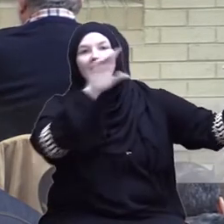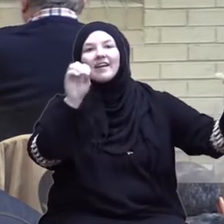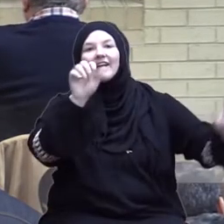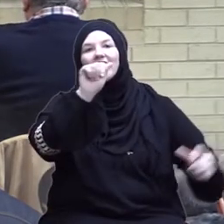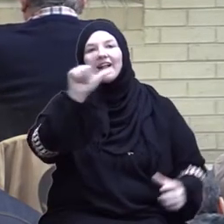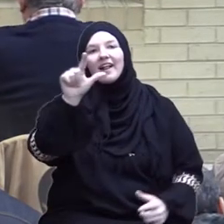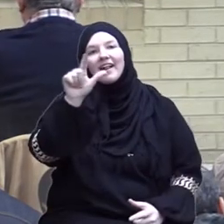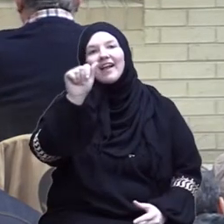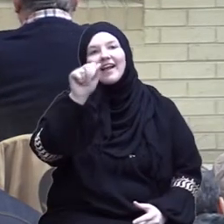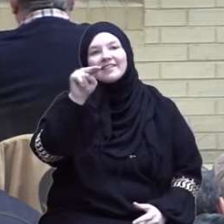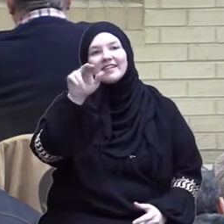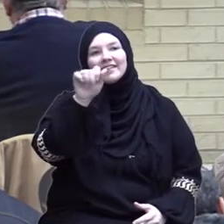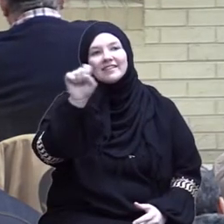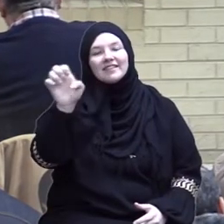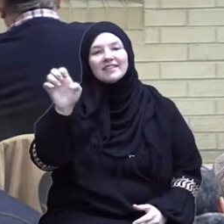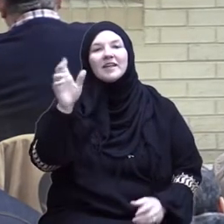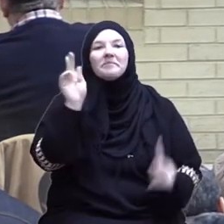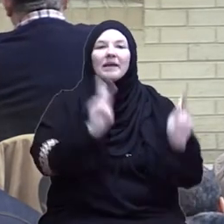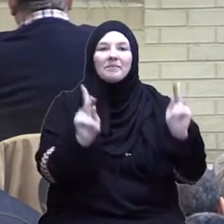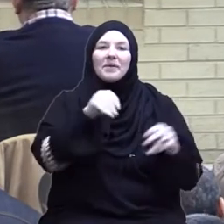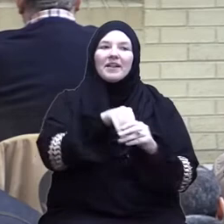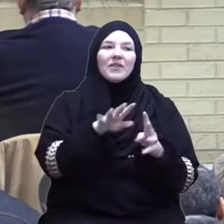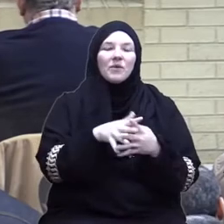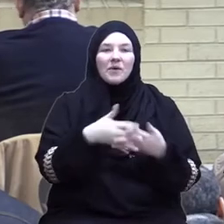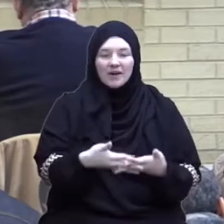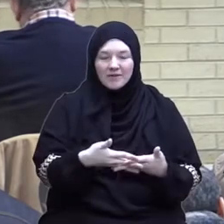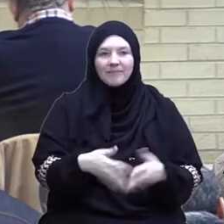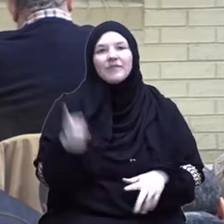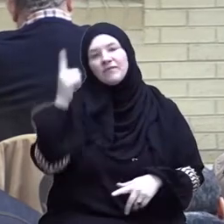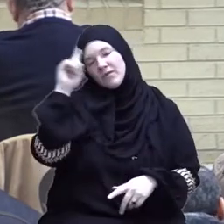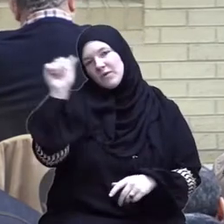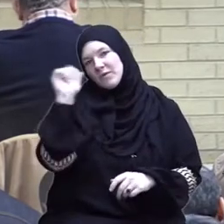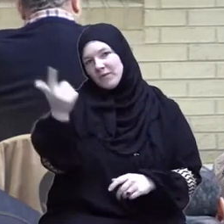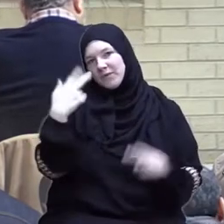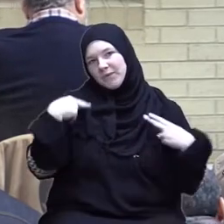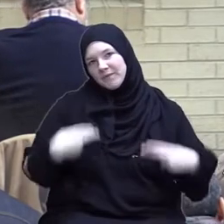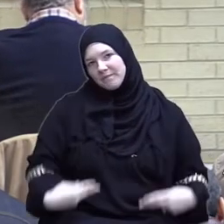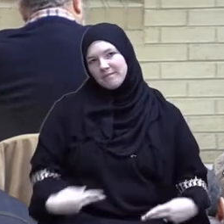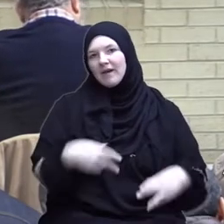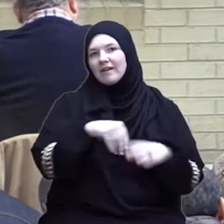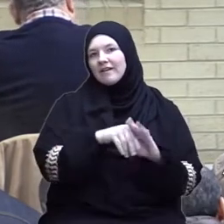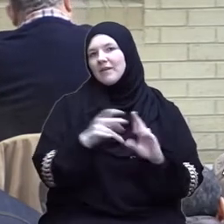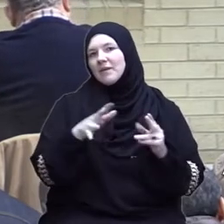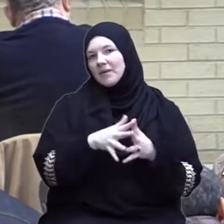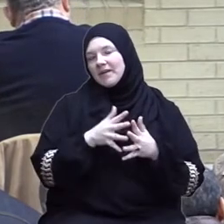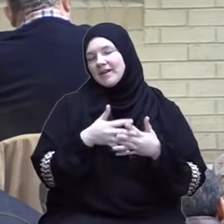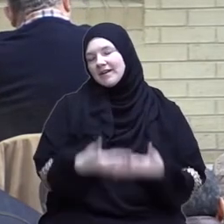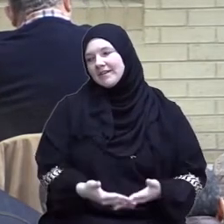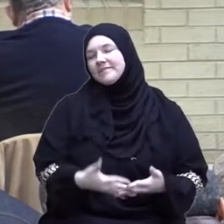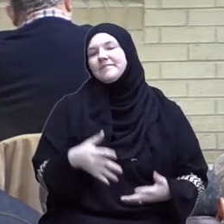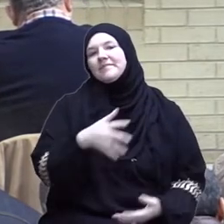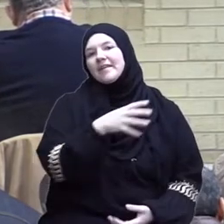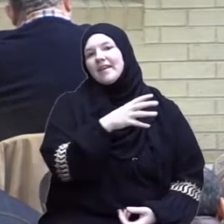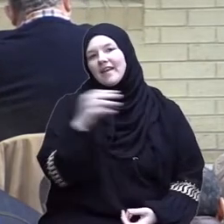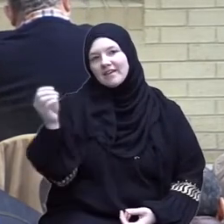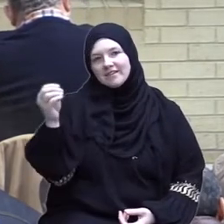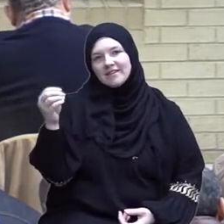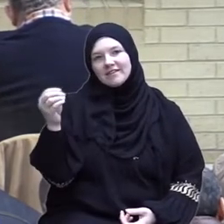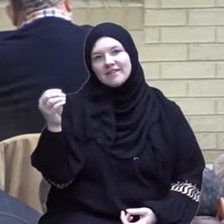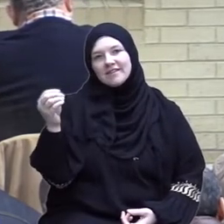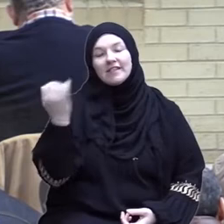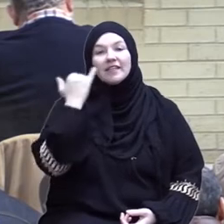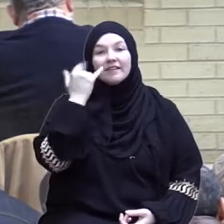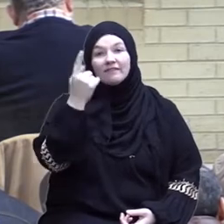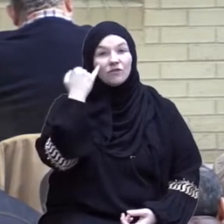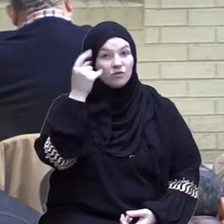في القرآن people in the Quran or mankind in the Quran and if you